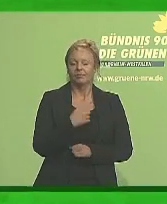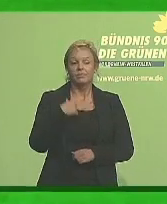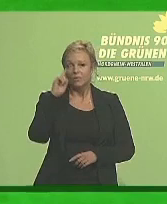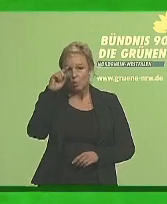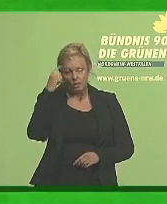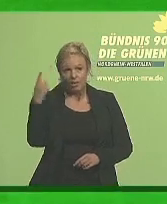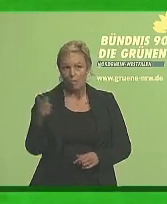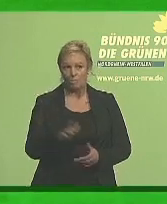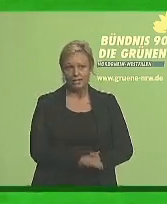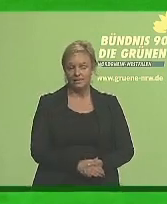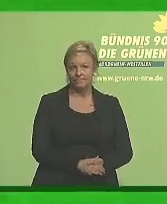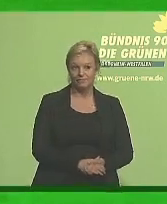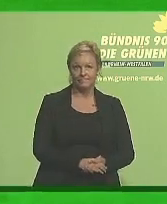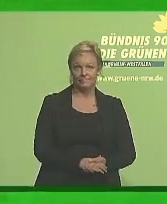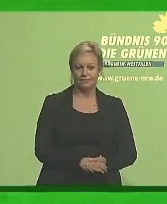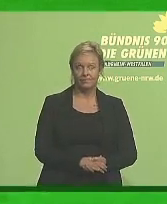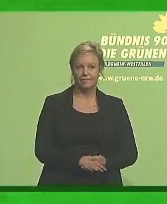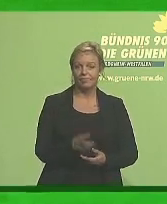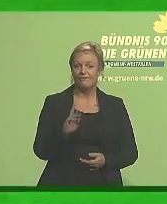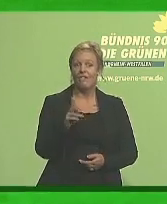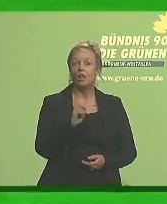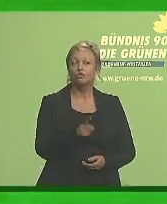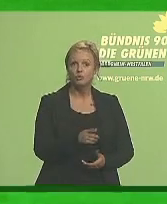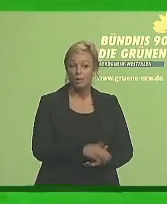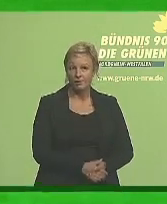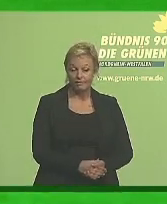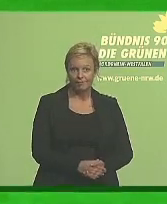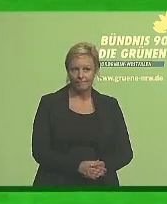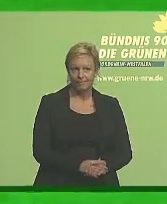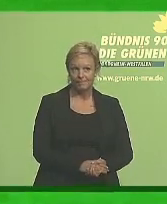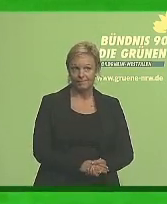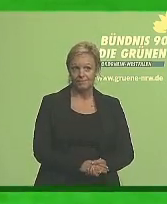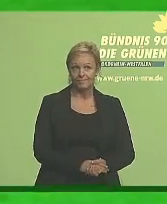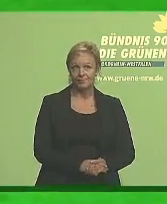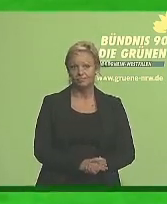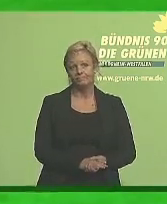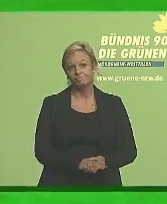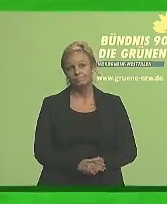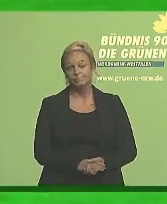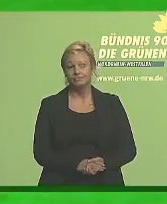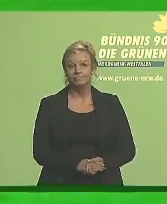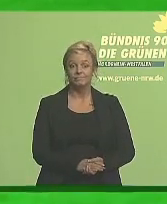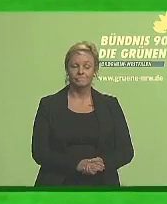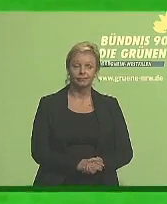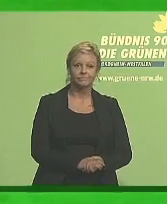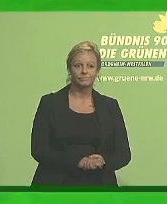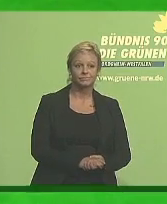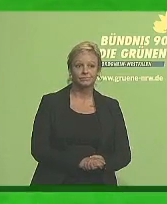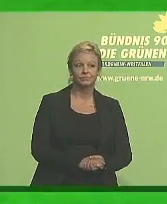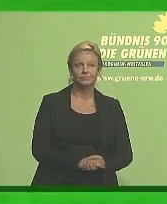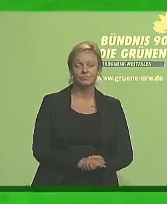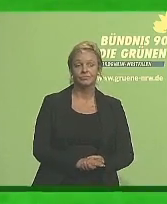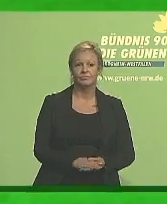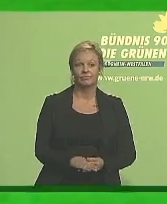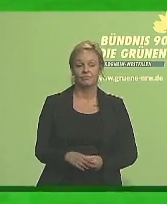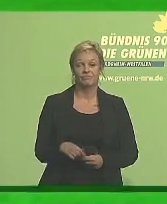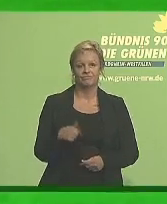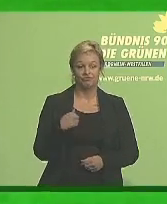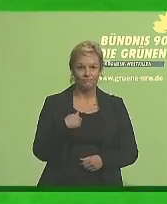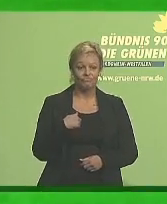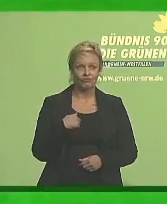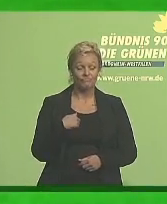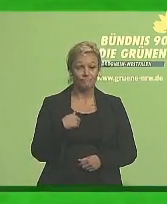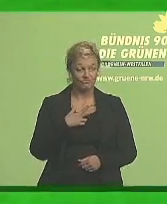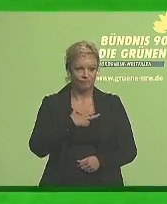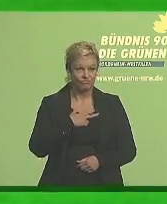möglich gehalten hätte. Wer ist daran schuld? Ich würde jederzeit meine Hand ins Feuer legen für